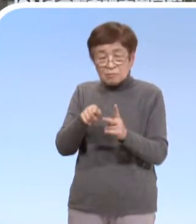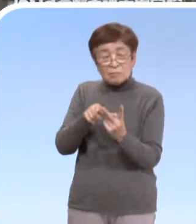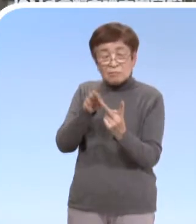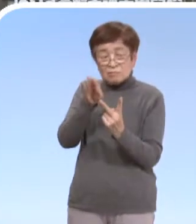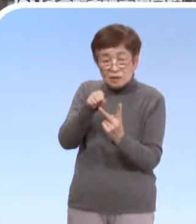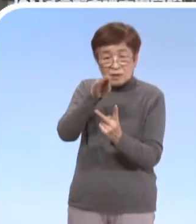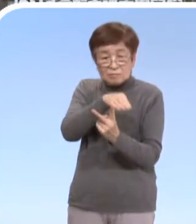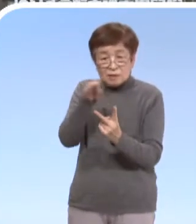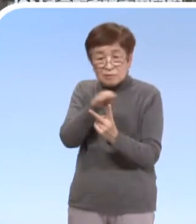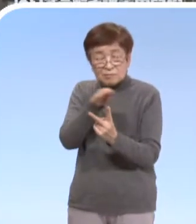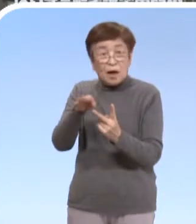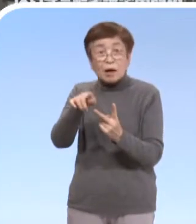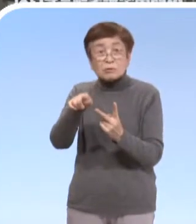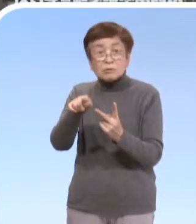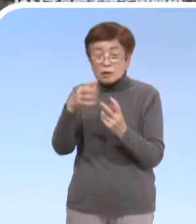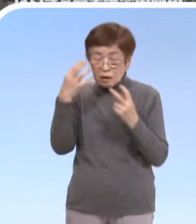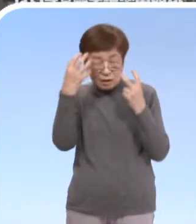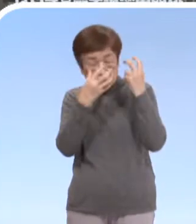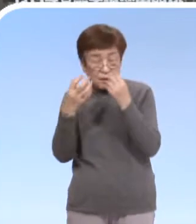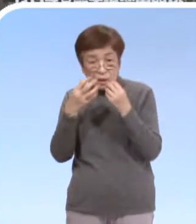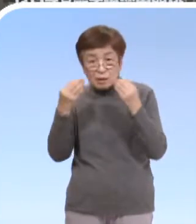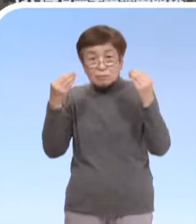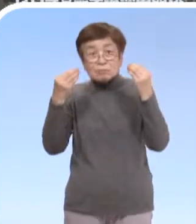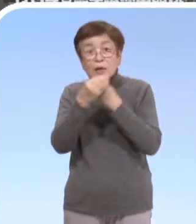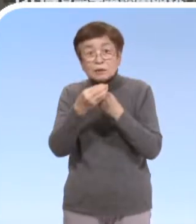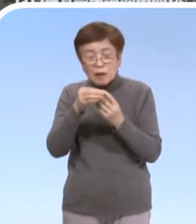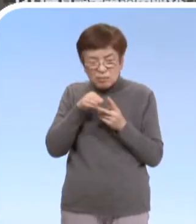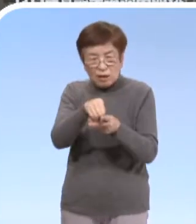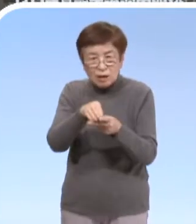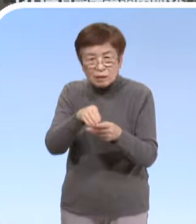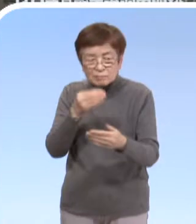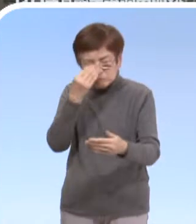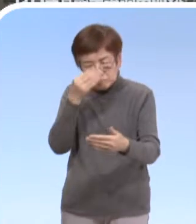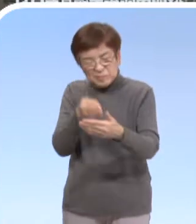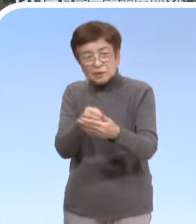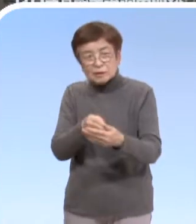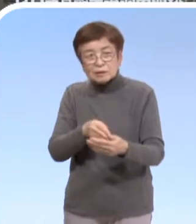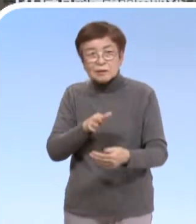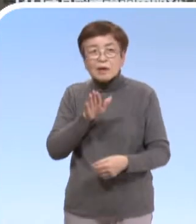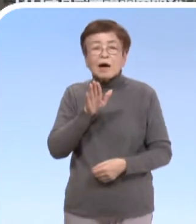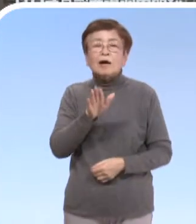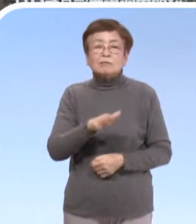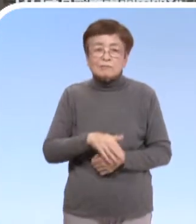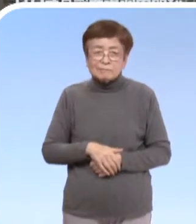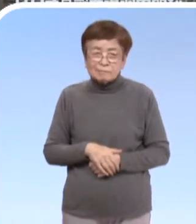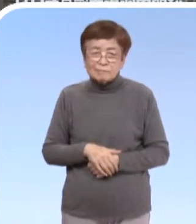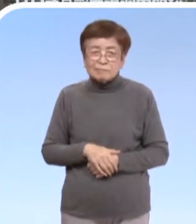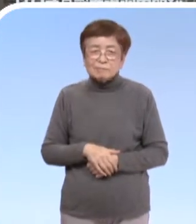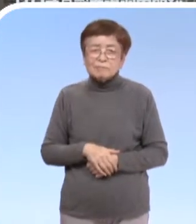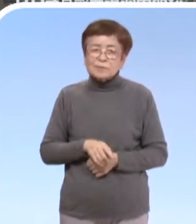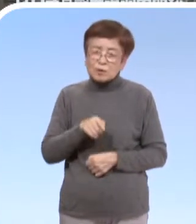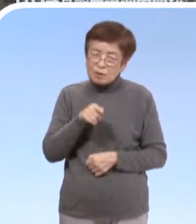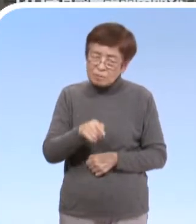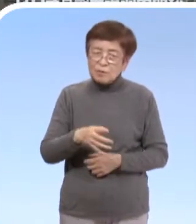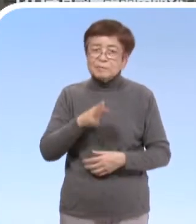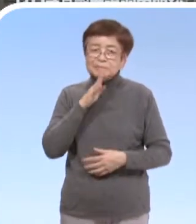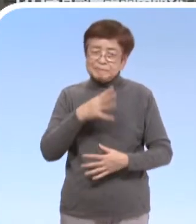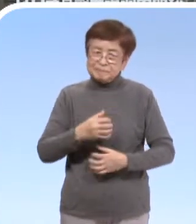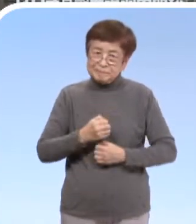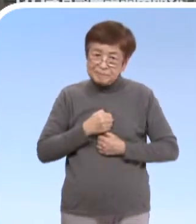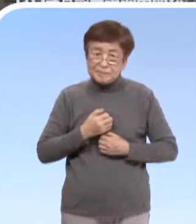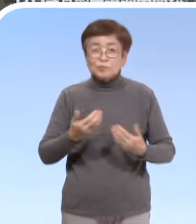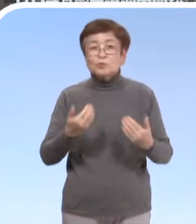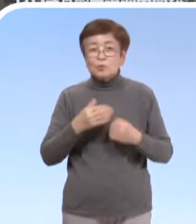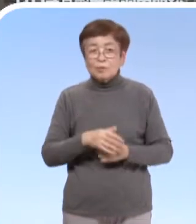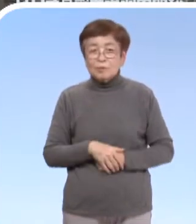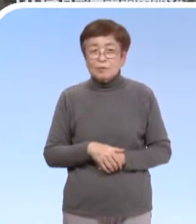とブレーキを前進後退してそれを繰り返すうちにね、間違えたりしますんでね、その辺も注意しても